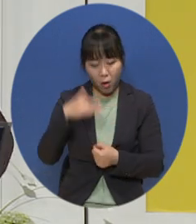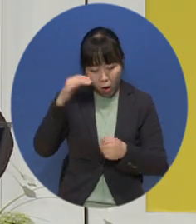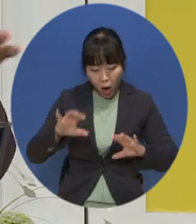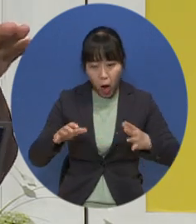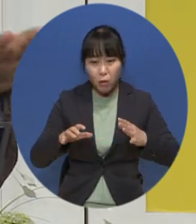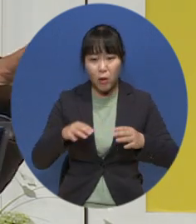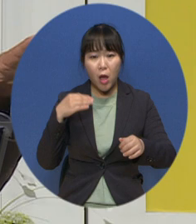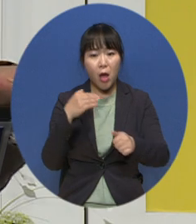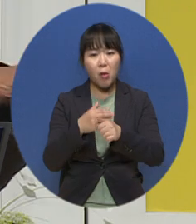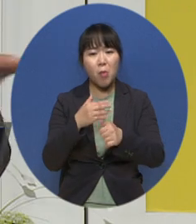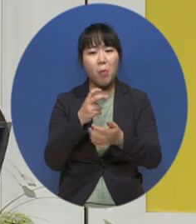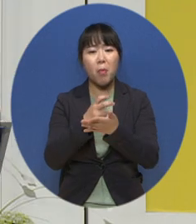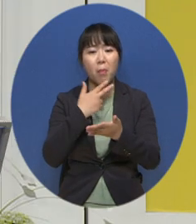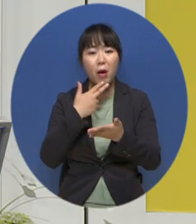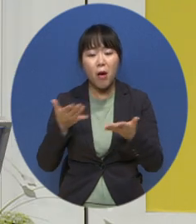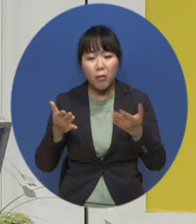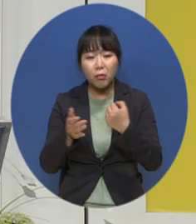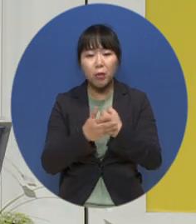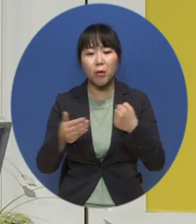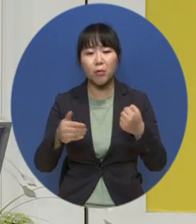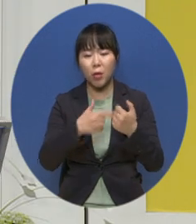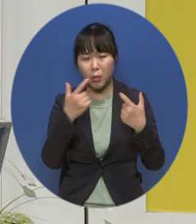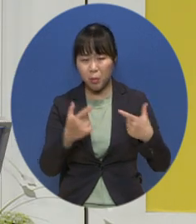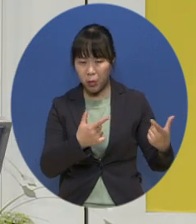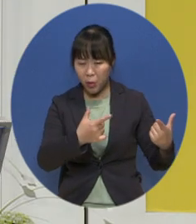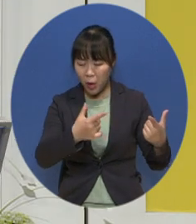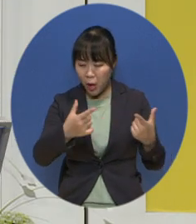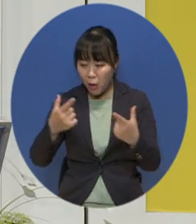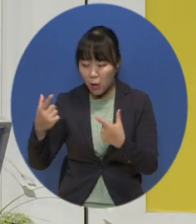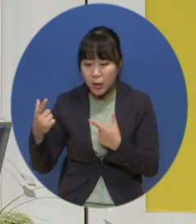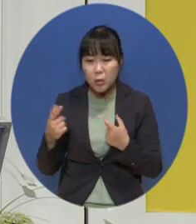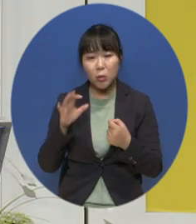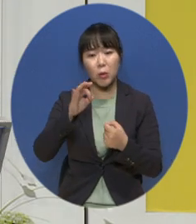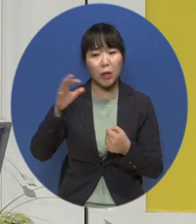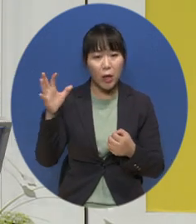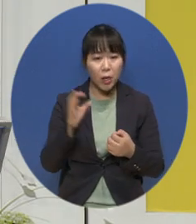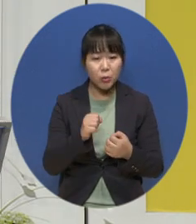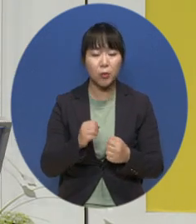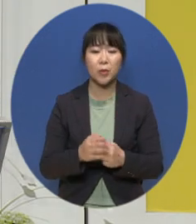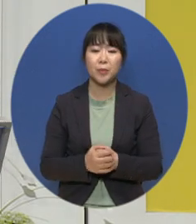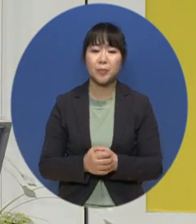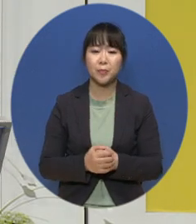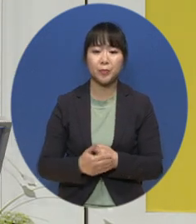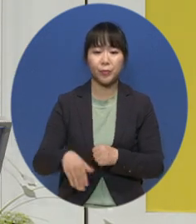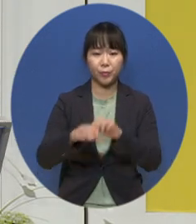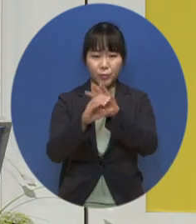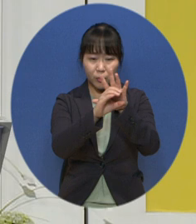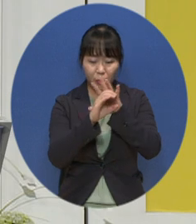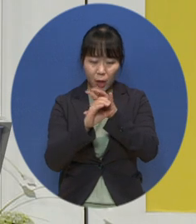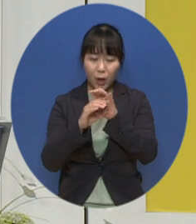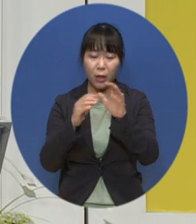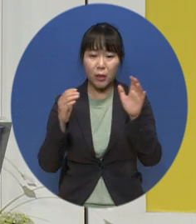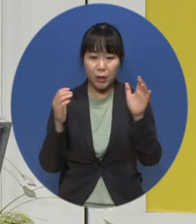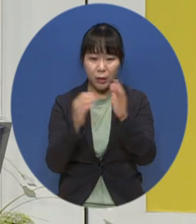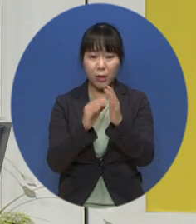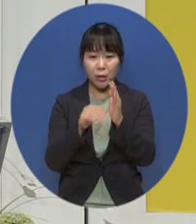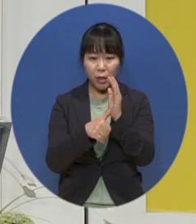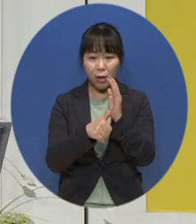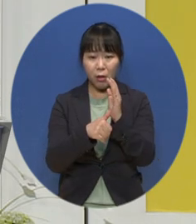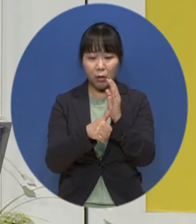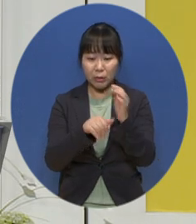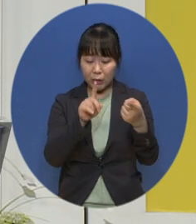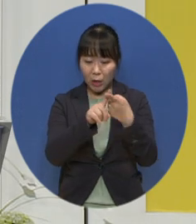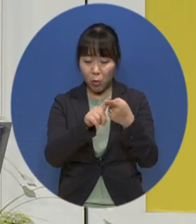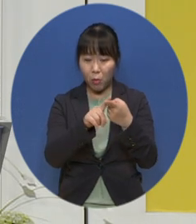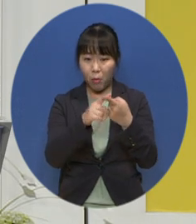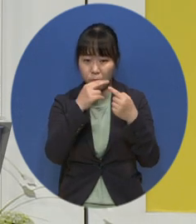있게 그 균형 잡힌 지원을 해준다면 다 같은 돈을 가지고도 올라가 저그 코로나가 지나가면서 기둥은 살아 있을 거